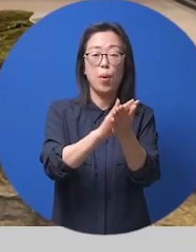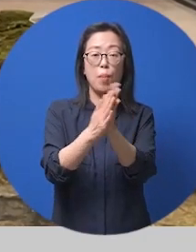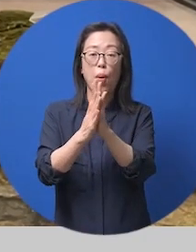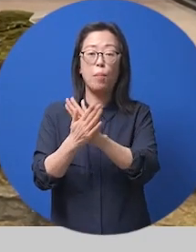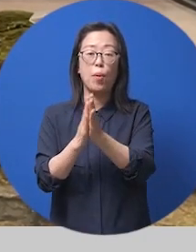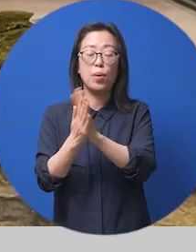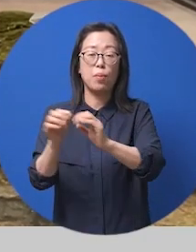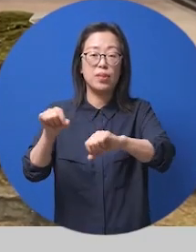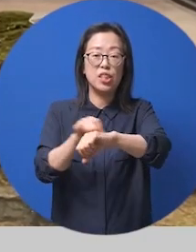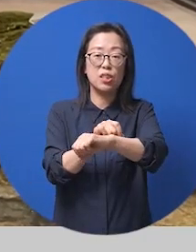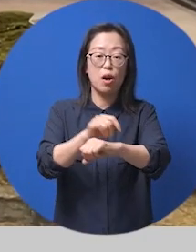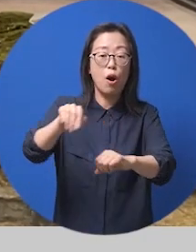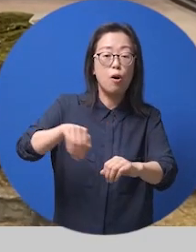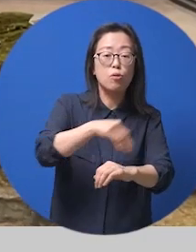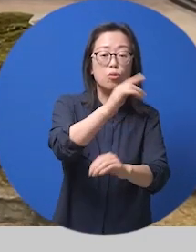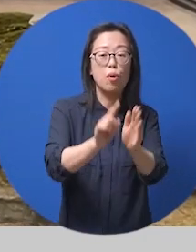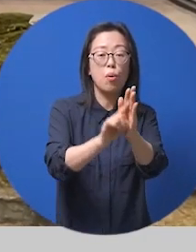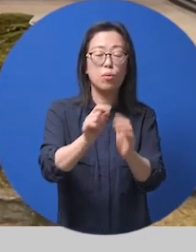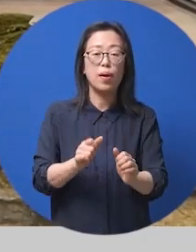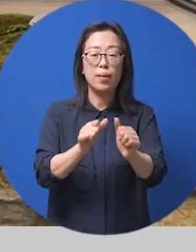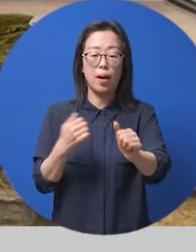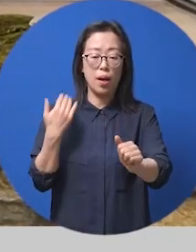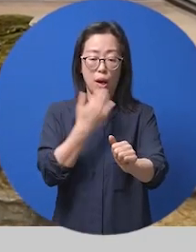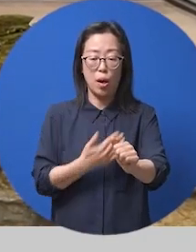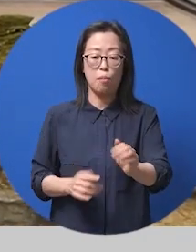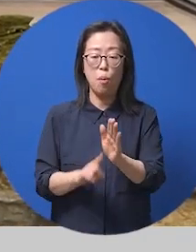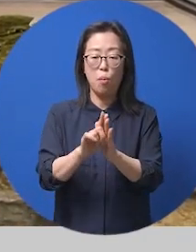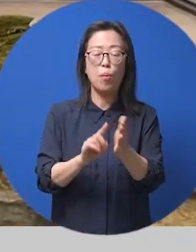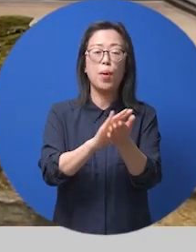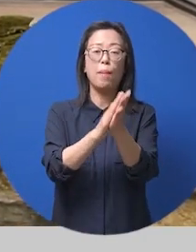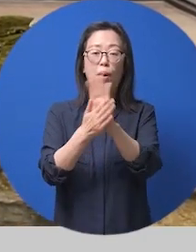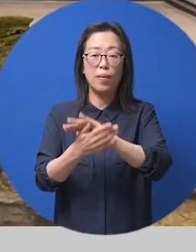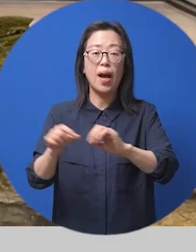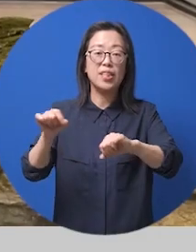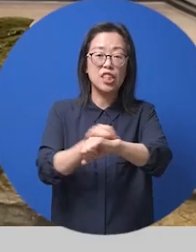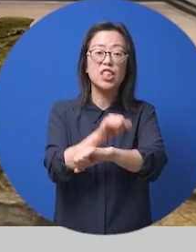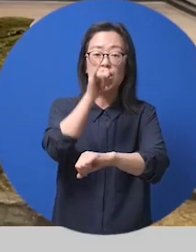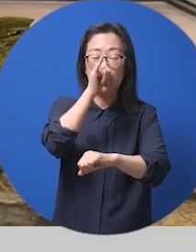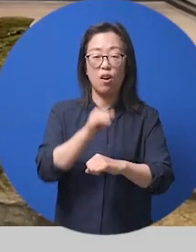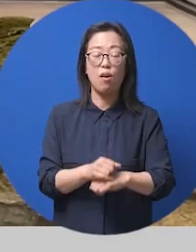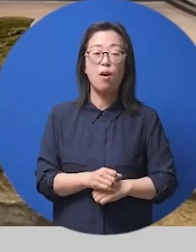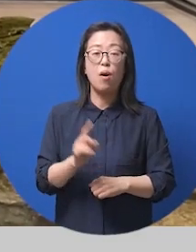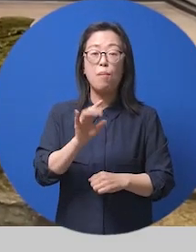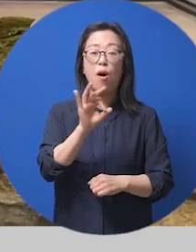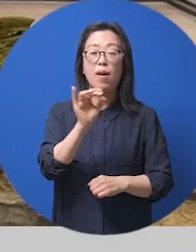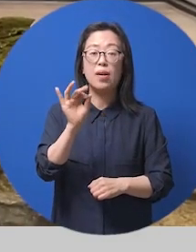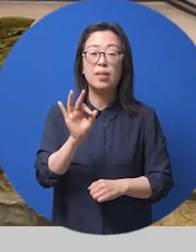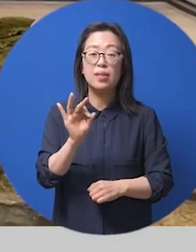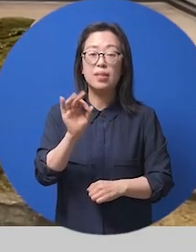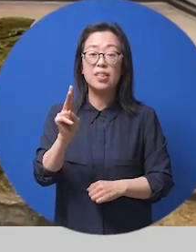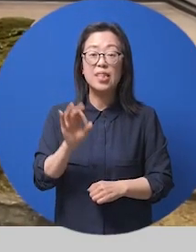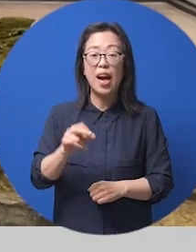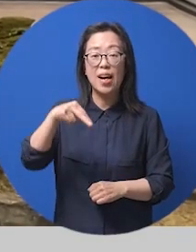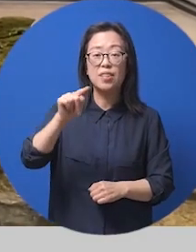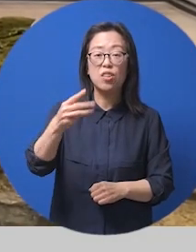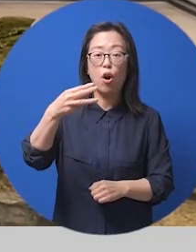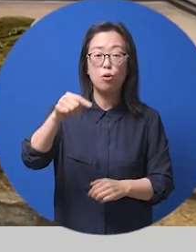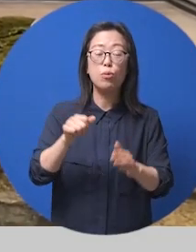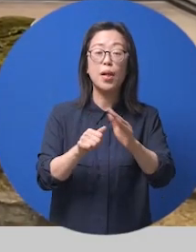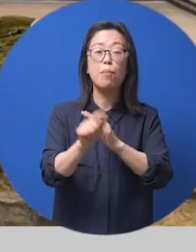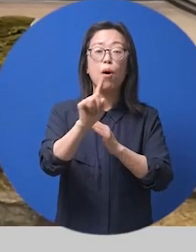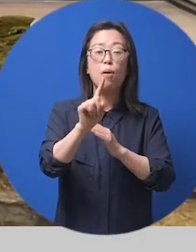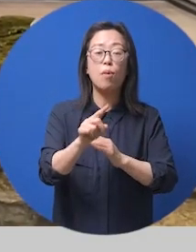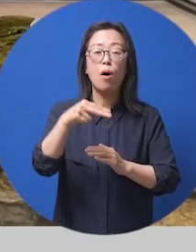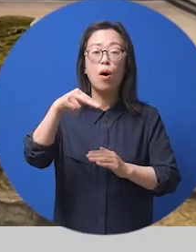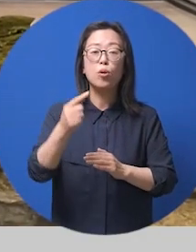있기 때문에 주변 온도에 따라서 체온이 변하는 특성을 가지고 있습니다. 대표적인 양서류로는 저희 박물관에 전시되어